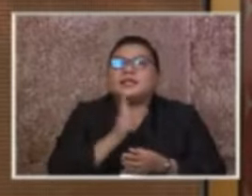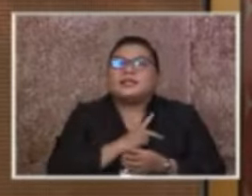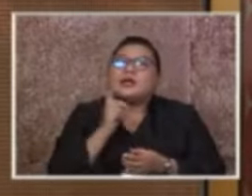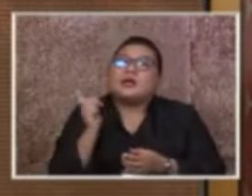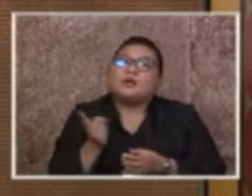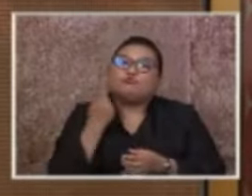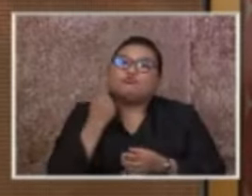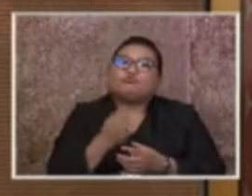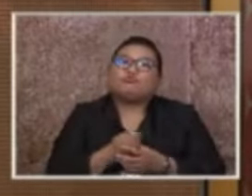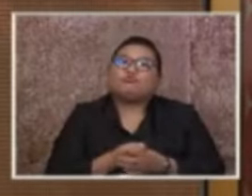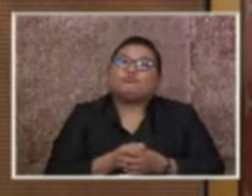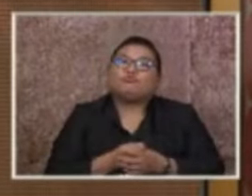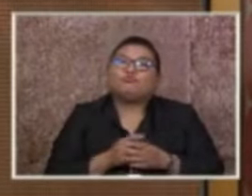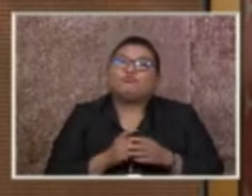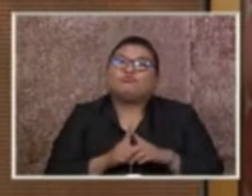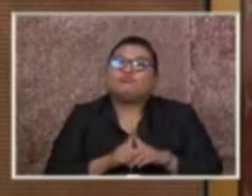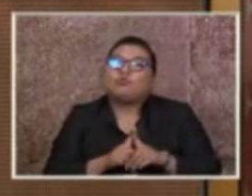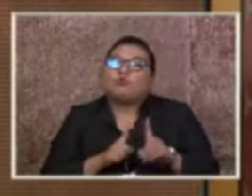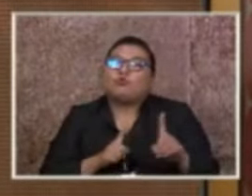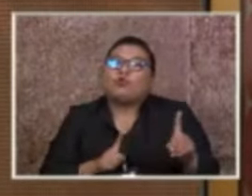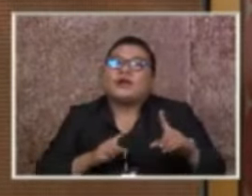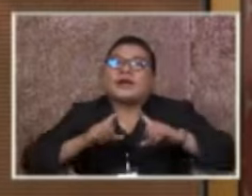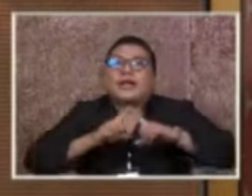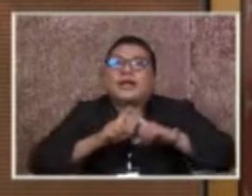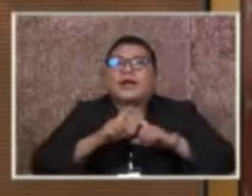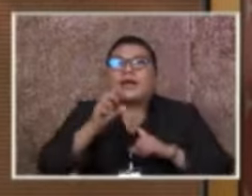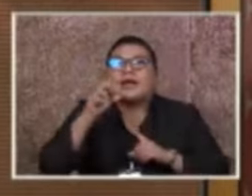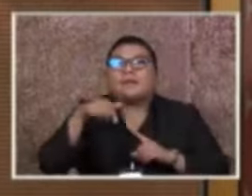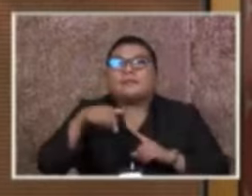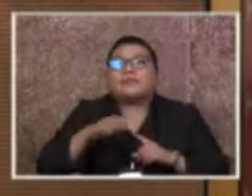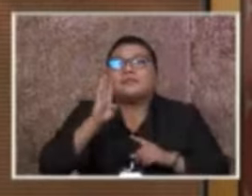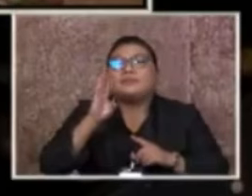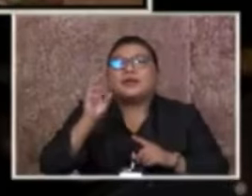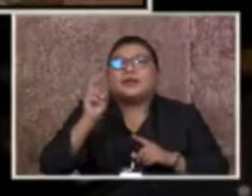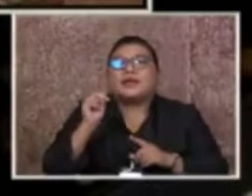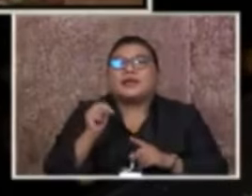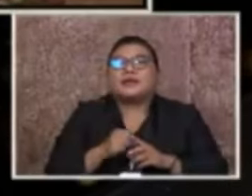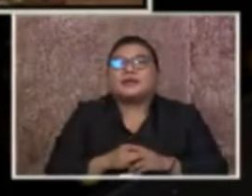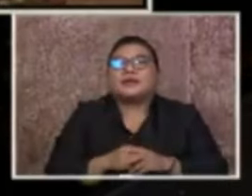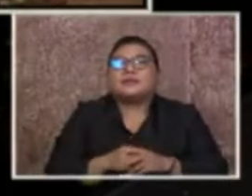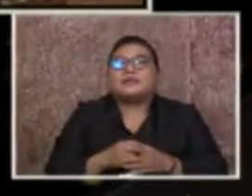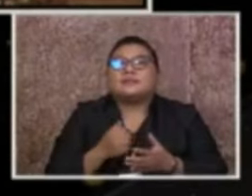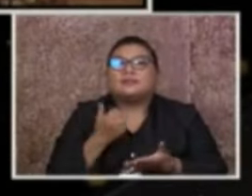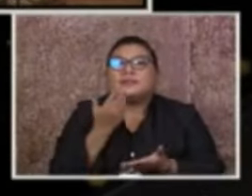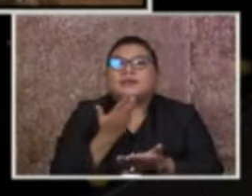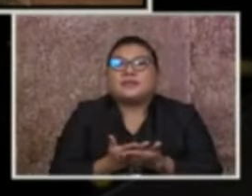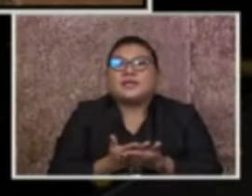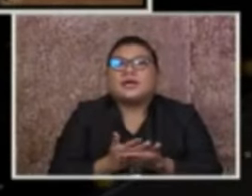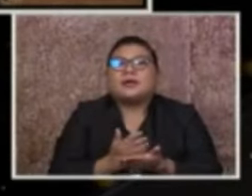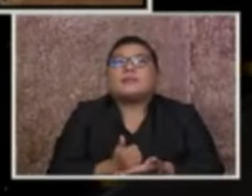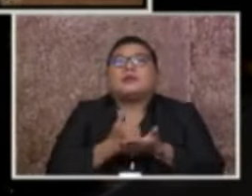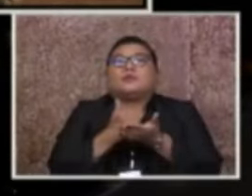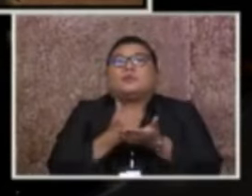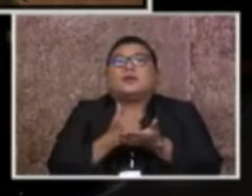harus connect ke APBN minta bantuan kepada pemerintah pusat untuk ikut